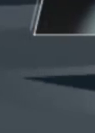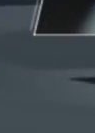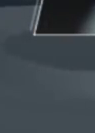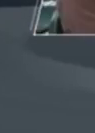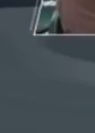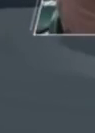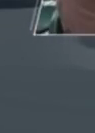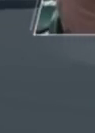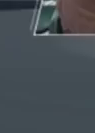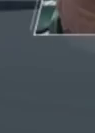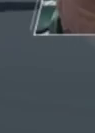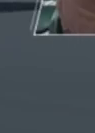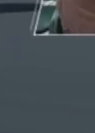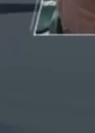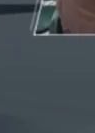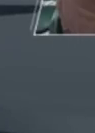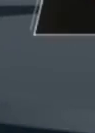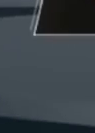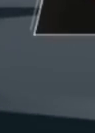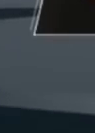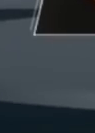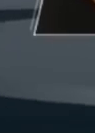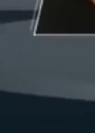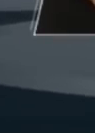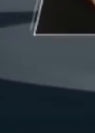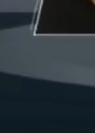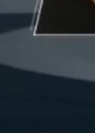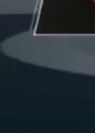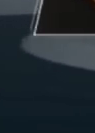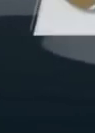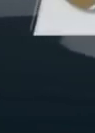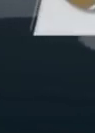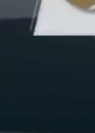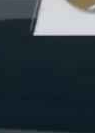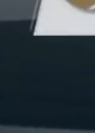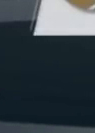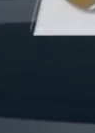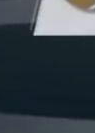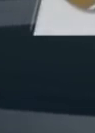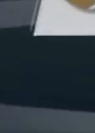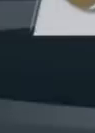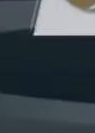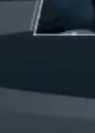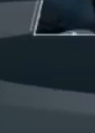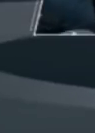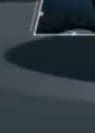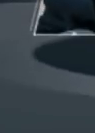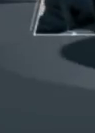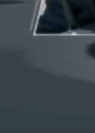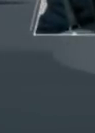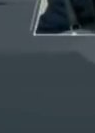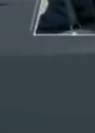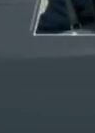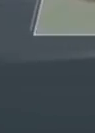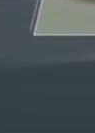растайтын құжаттардың көшірмесін ұсынуы қажет. Ұсталынған жеке табыс салығының өтелуіне қатысты құқық зейнетақы төлемдері,